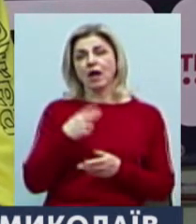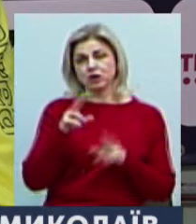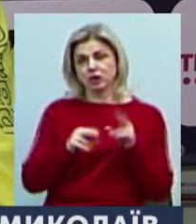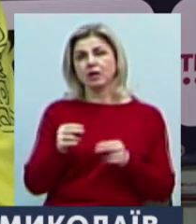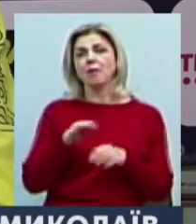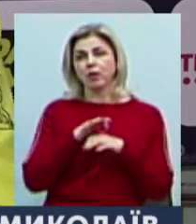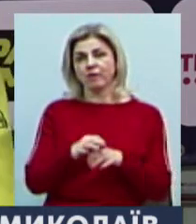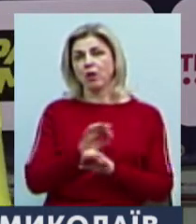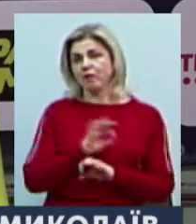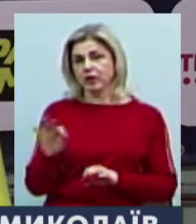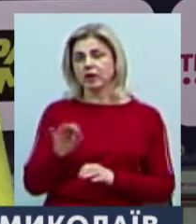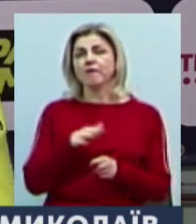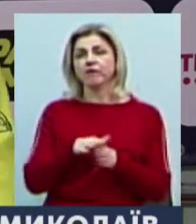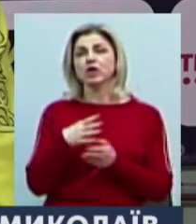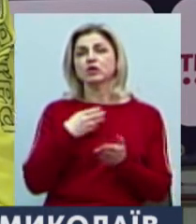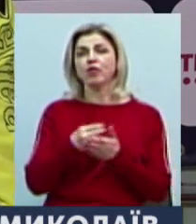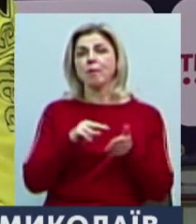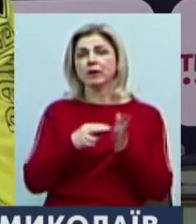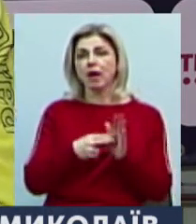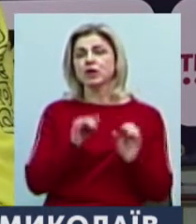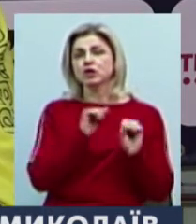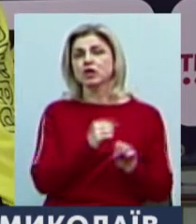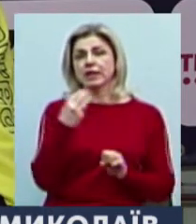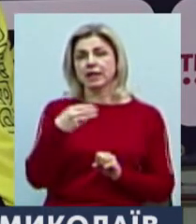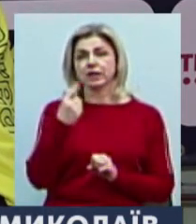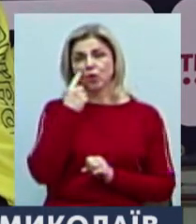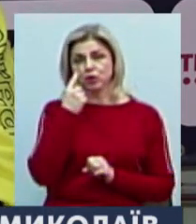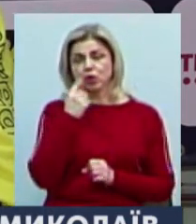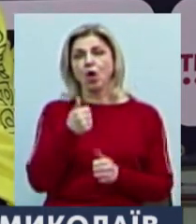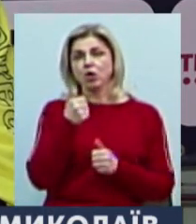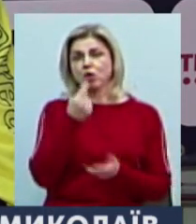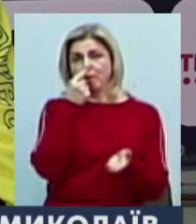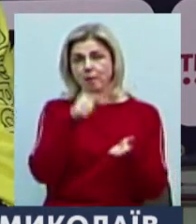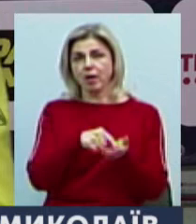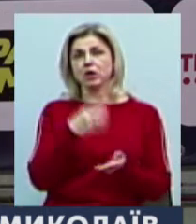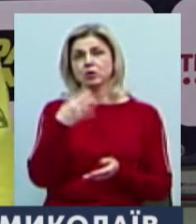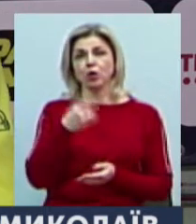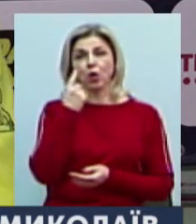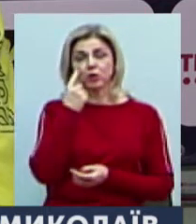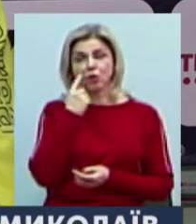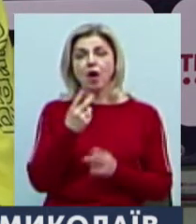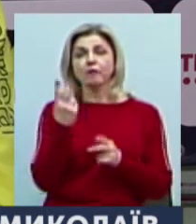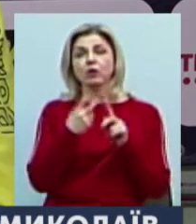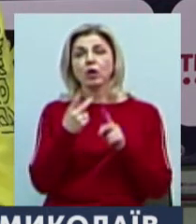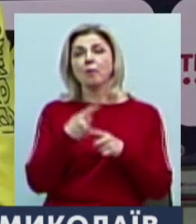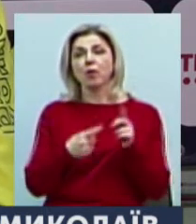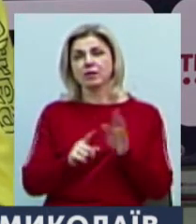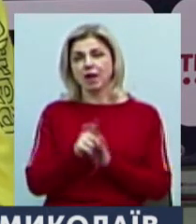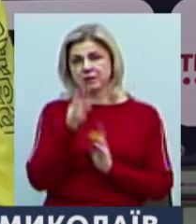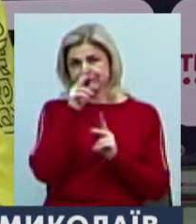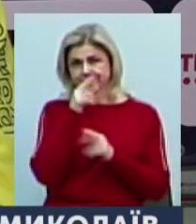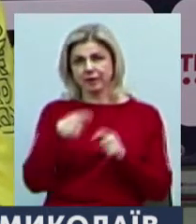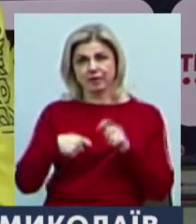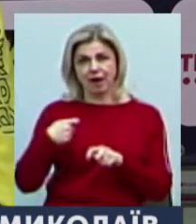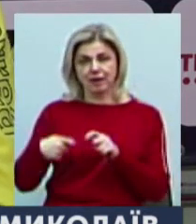відмінно. Дотрималися свого плану, відзахищалися на 30 очок, добре влучали, забили 40 очок. У другій половині почали допускати безглузді